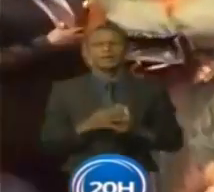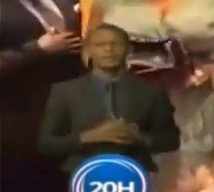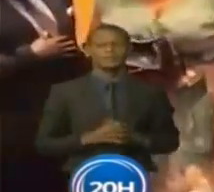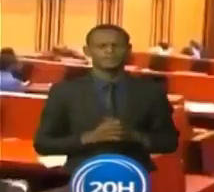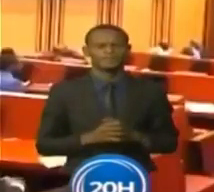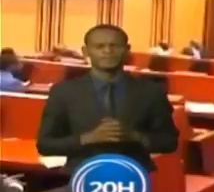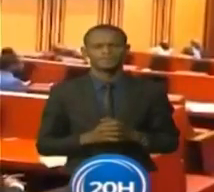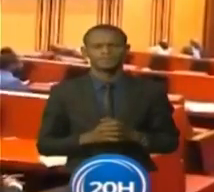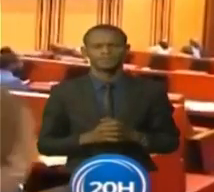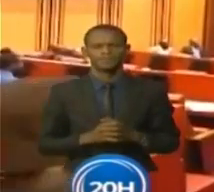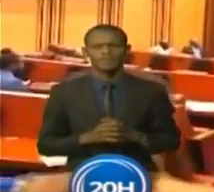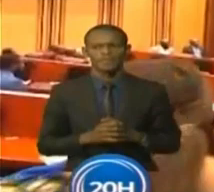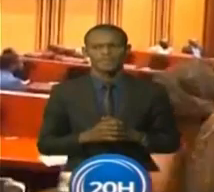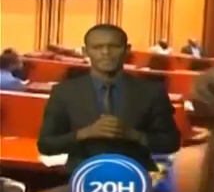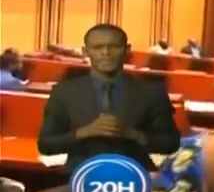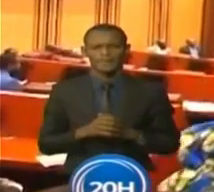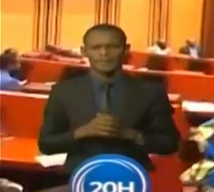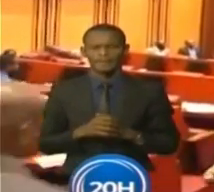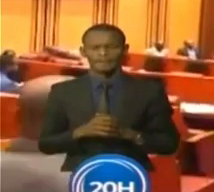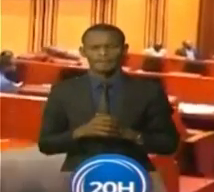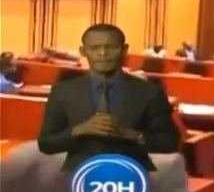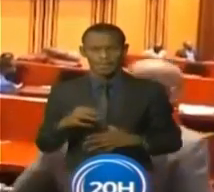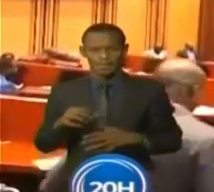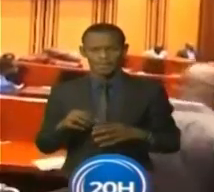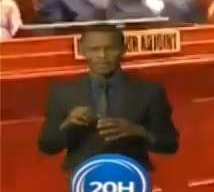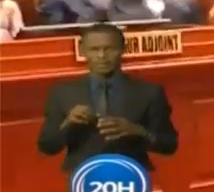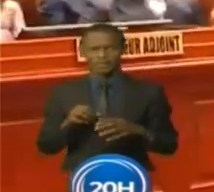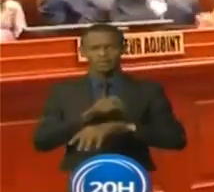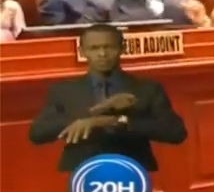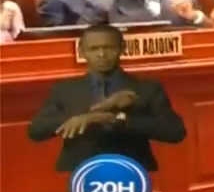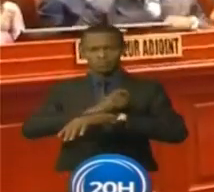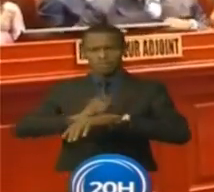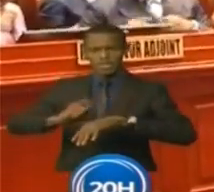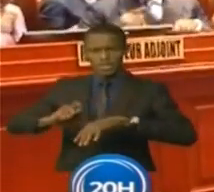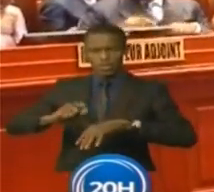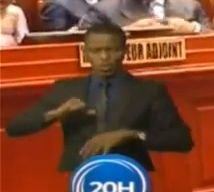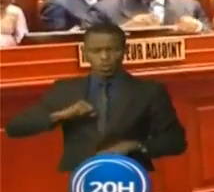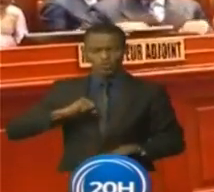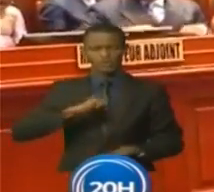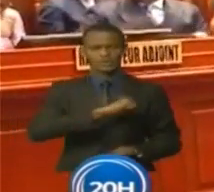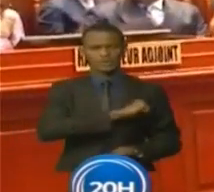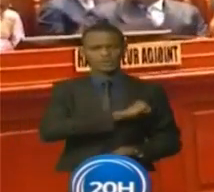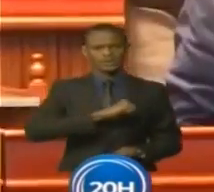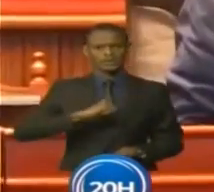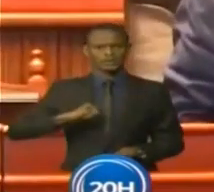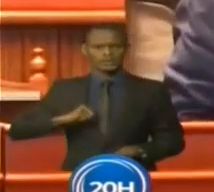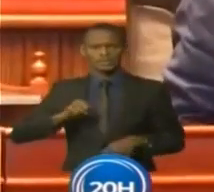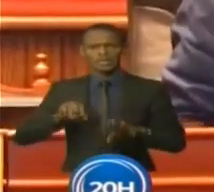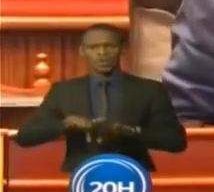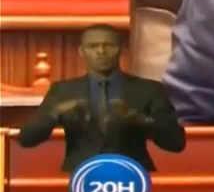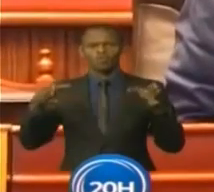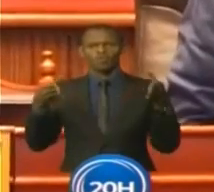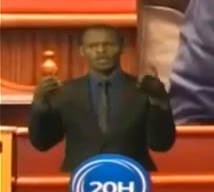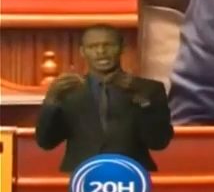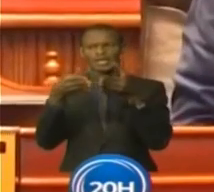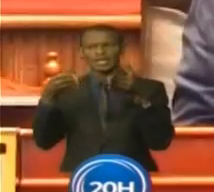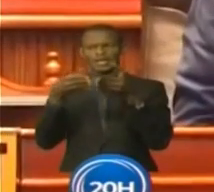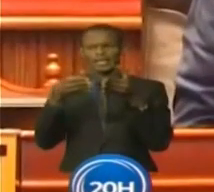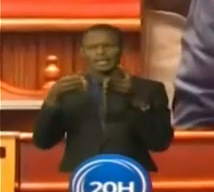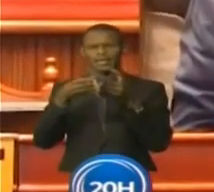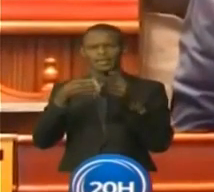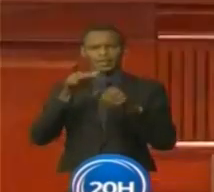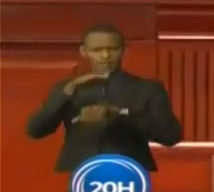de croisière. Ce mercredi, sous la houlette du président du Sénat Modeste Bahati, la vice-ministre des